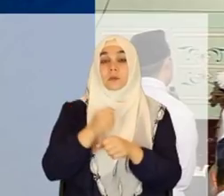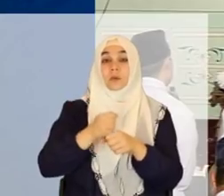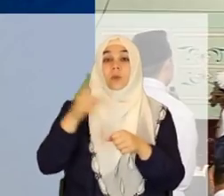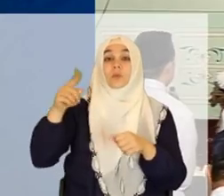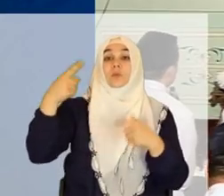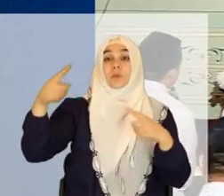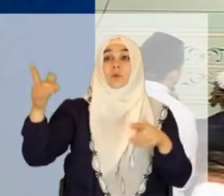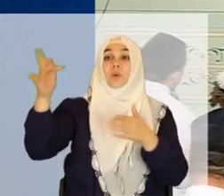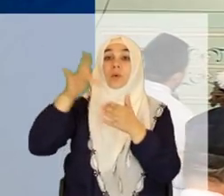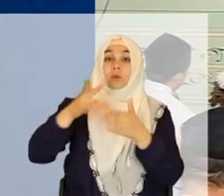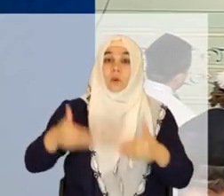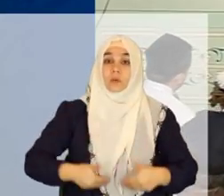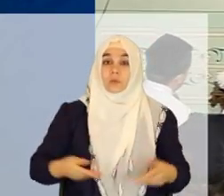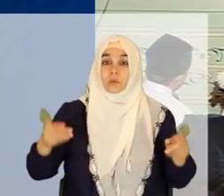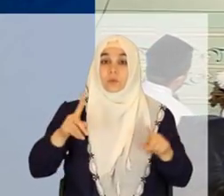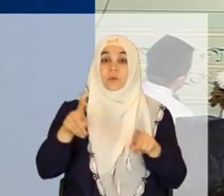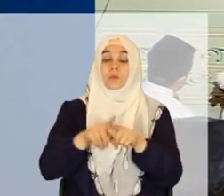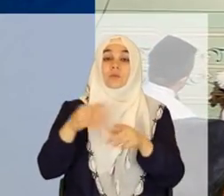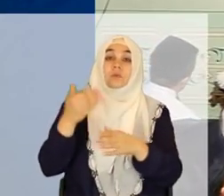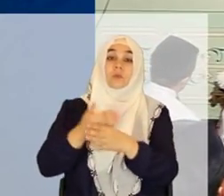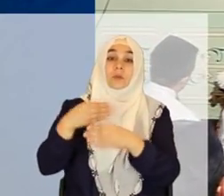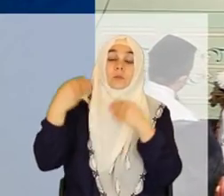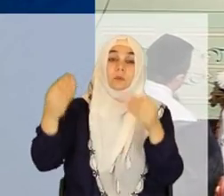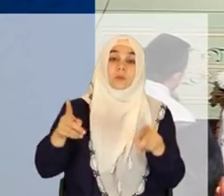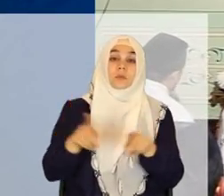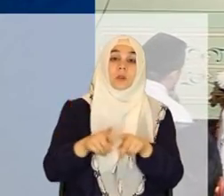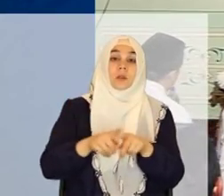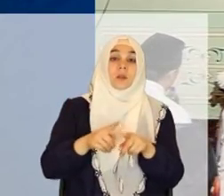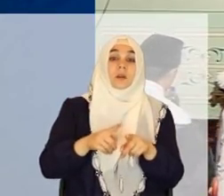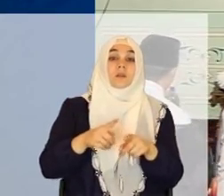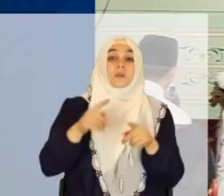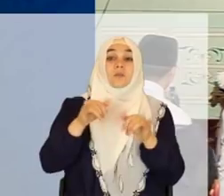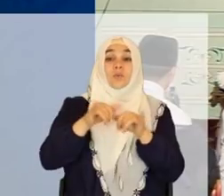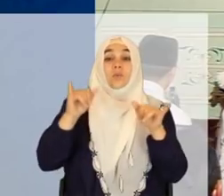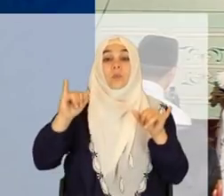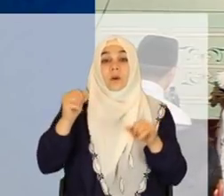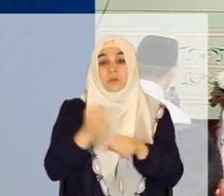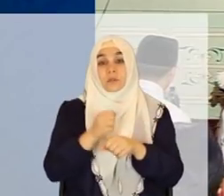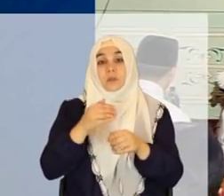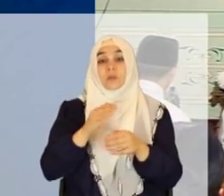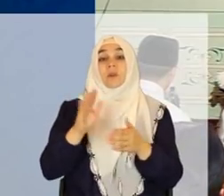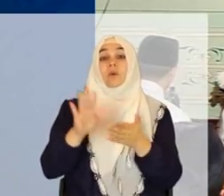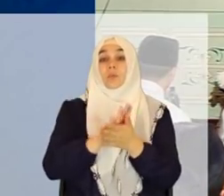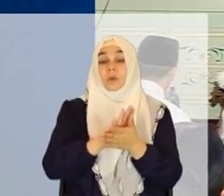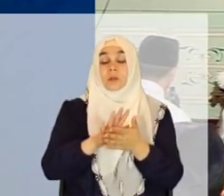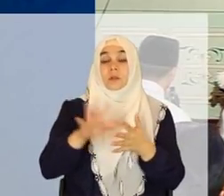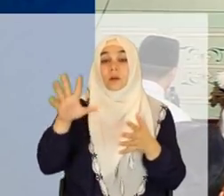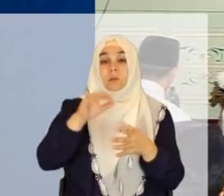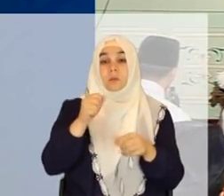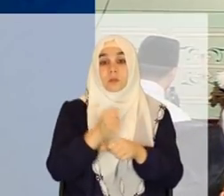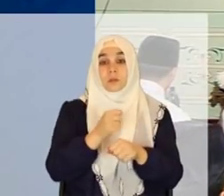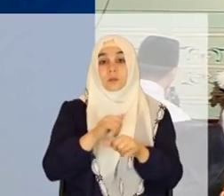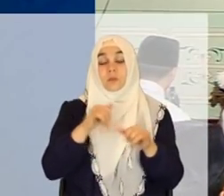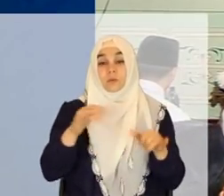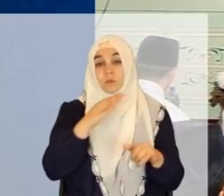o'lkada ochlik bo'pti, shunga yordam berish uchun, qandaydir bir axloqsizliklar tarqayapti ekan, uni yo'qotish uchun hamkorlikka yo'l